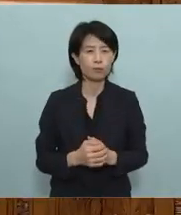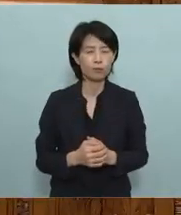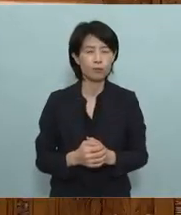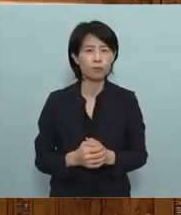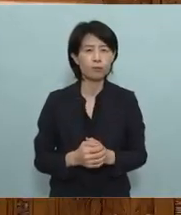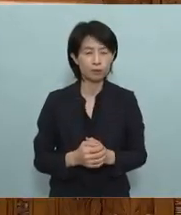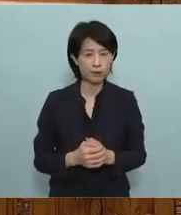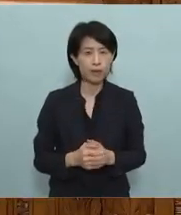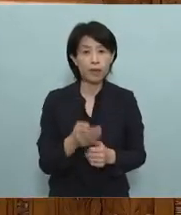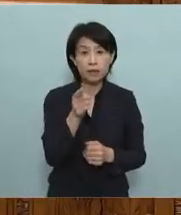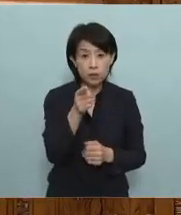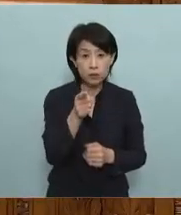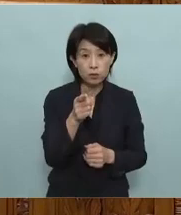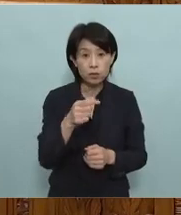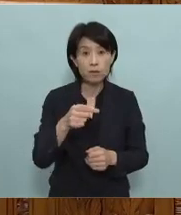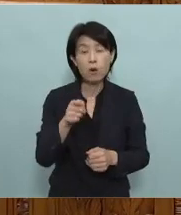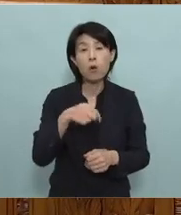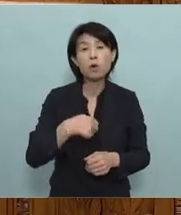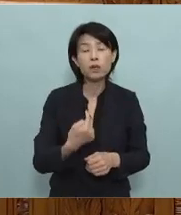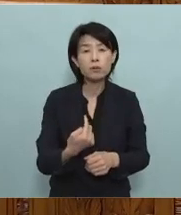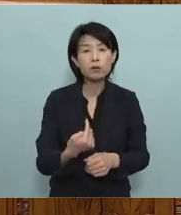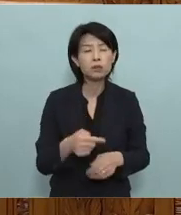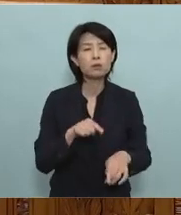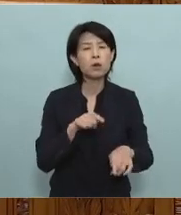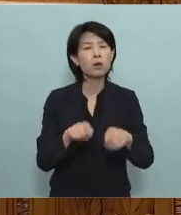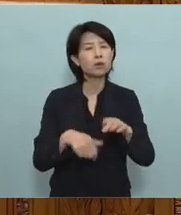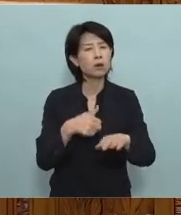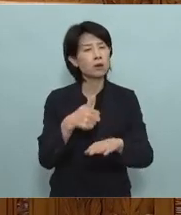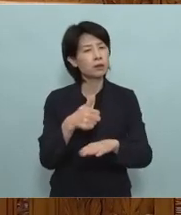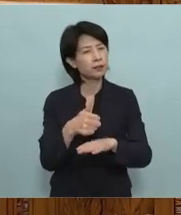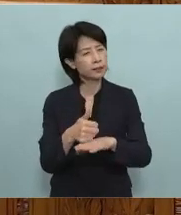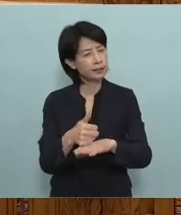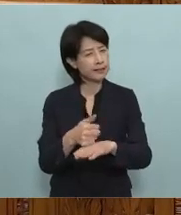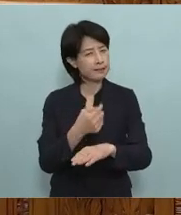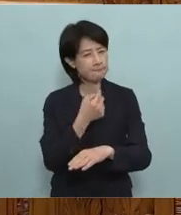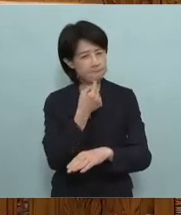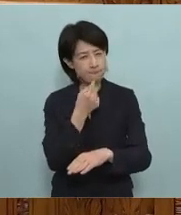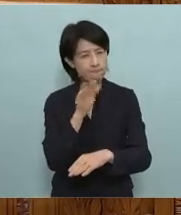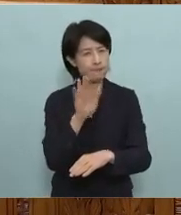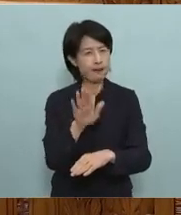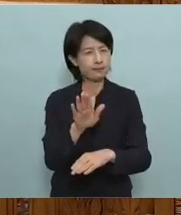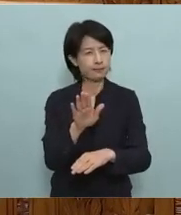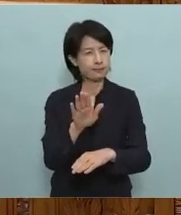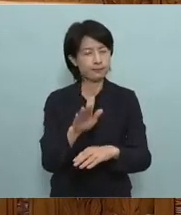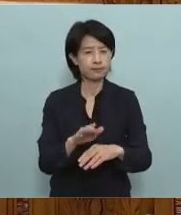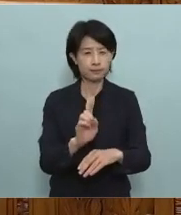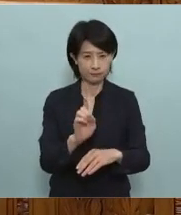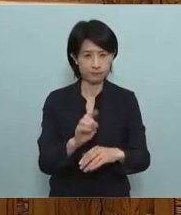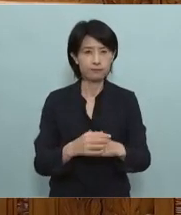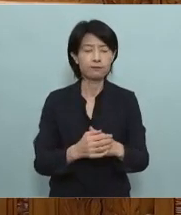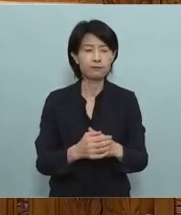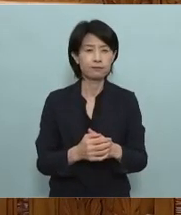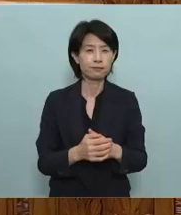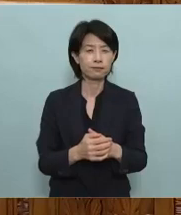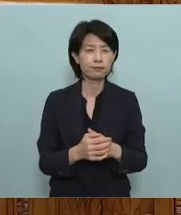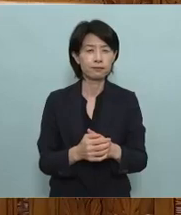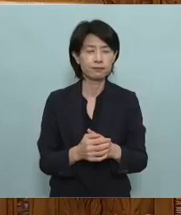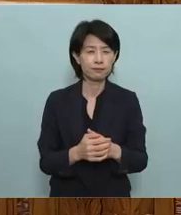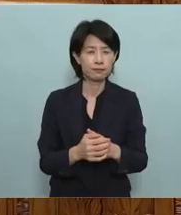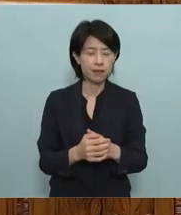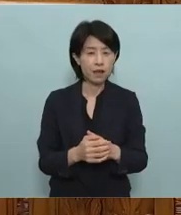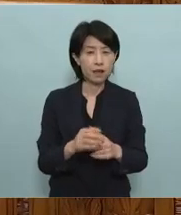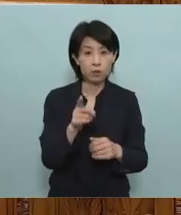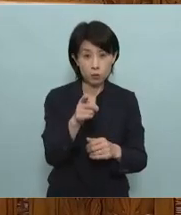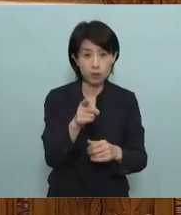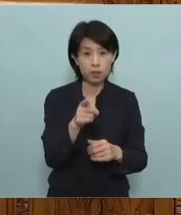また岸田総理ご本人にも為政者としての素質に疑義を抱かざるを得ない事態が発生しています。